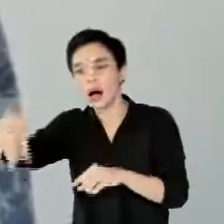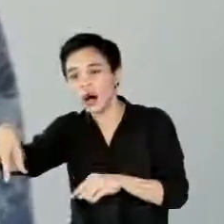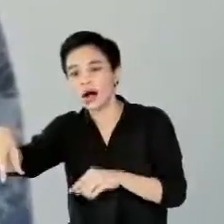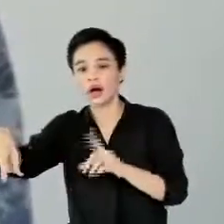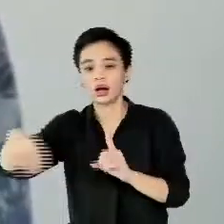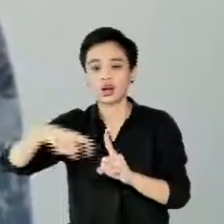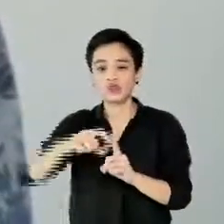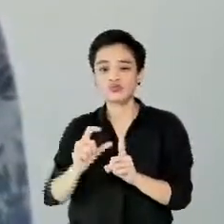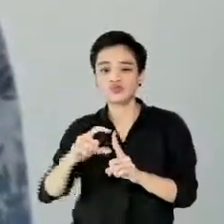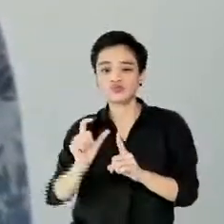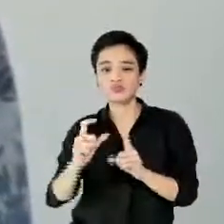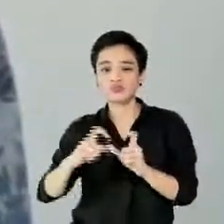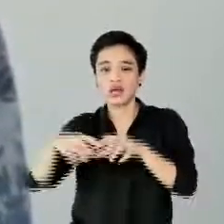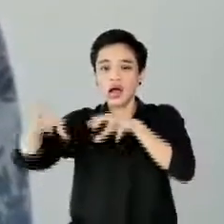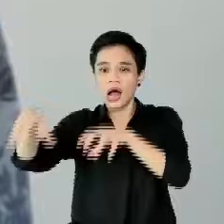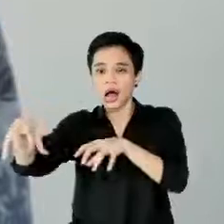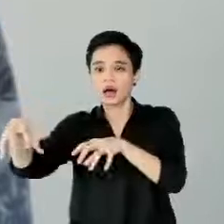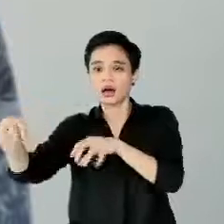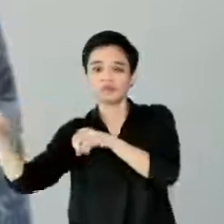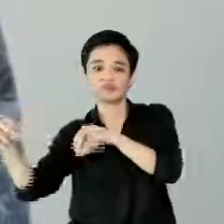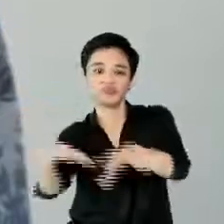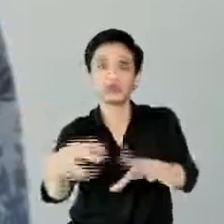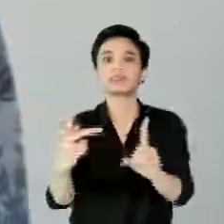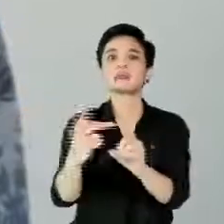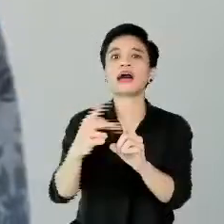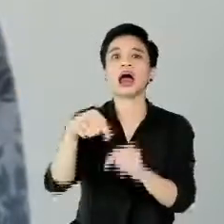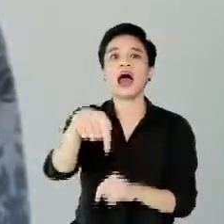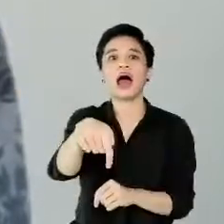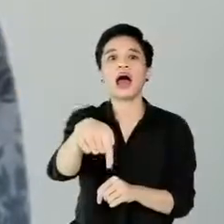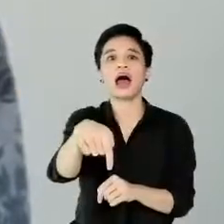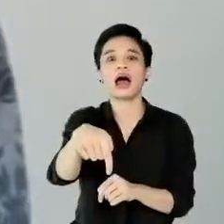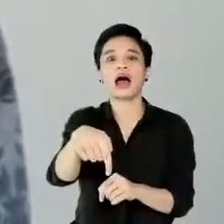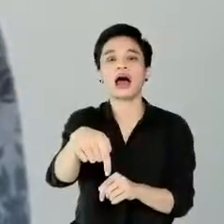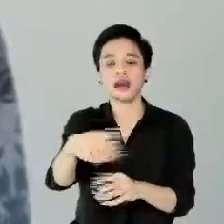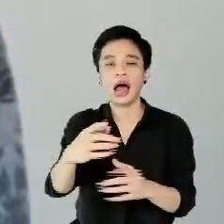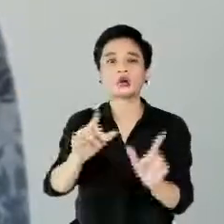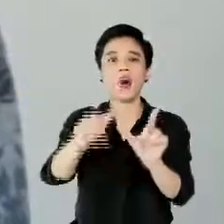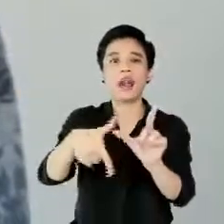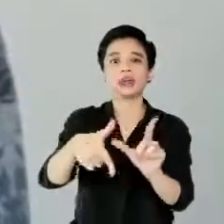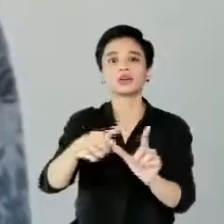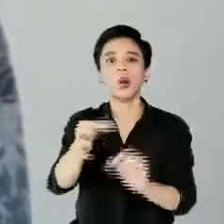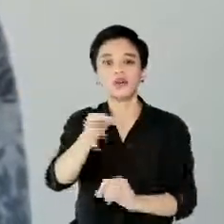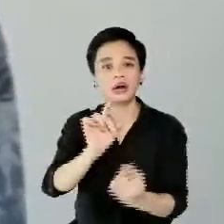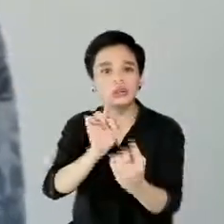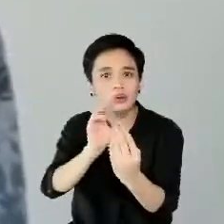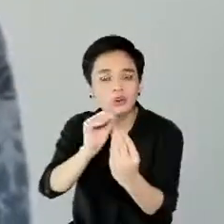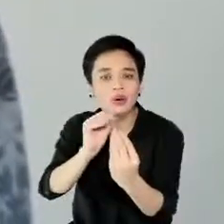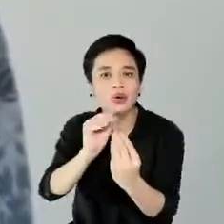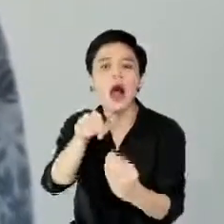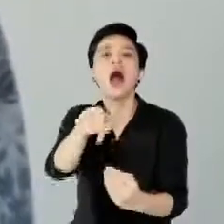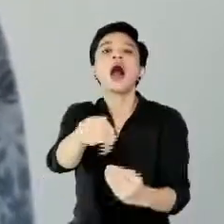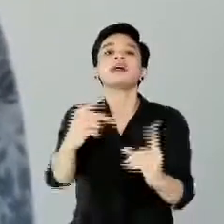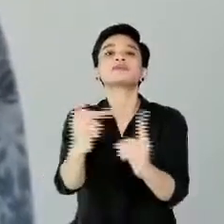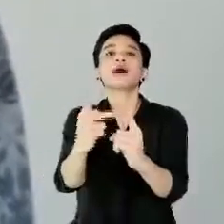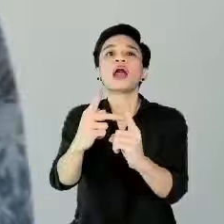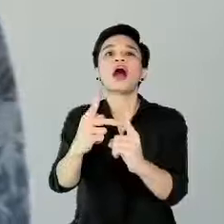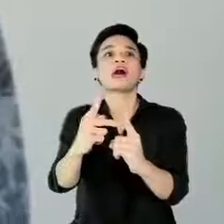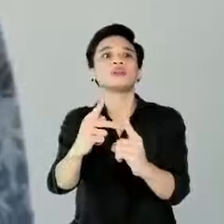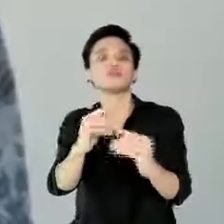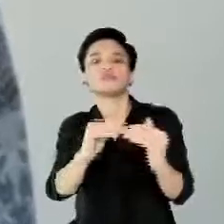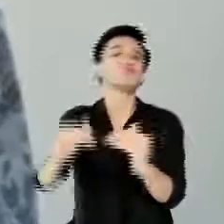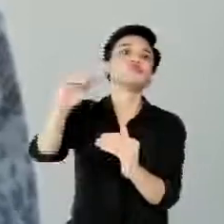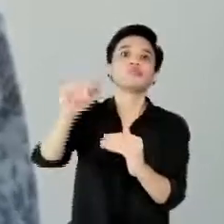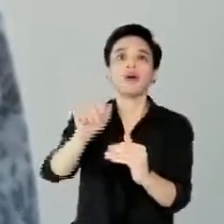Semarang kita walikota memastikan dan memang hujan sekarang Semarang juga makin meningkat nih mendekati